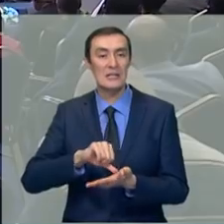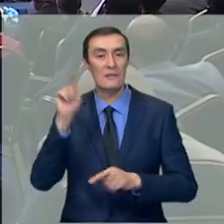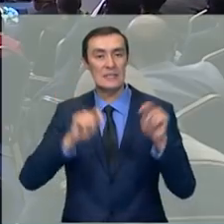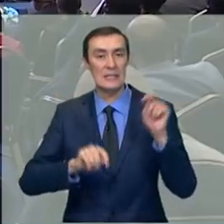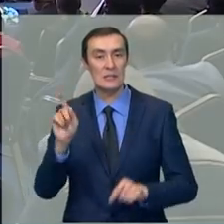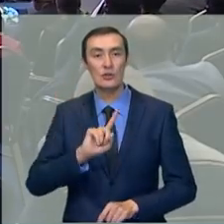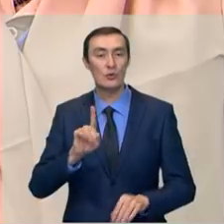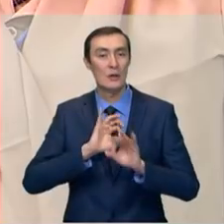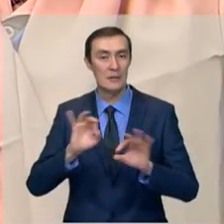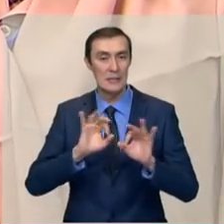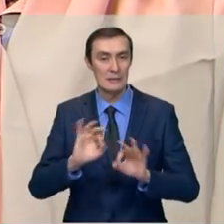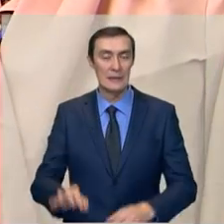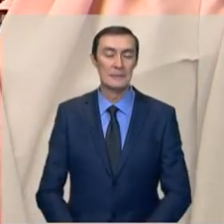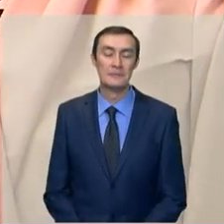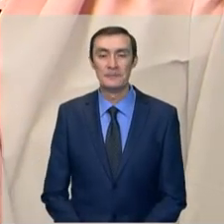съезда.